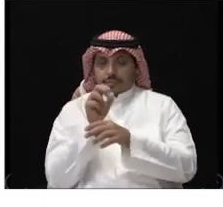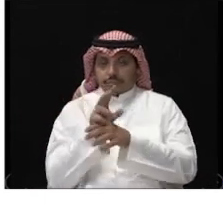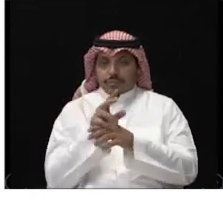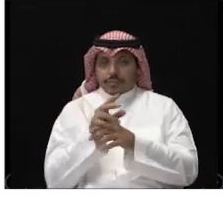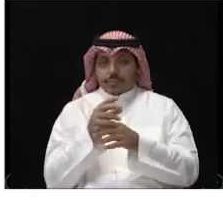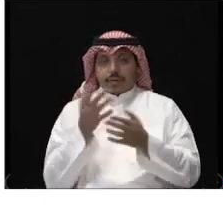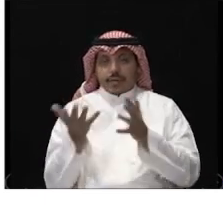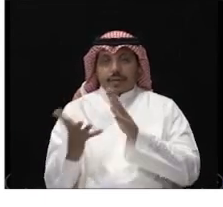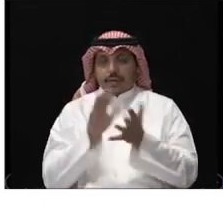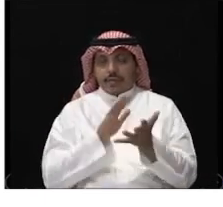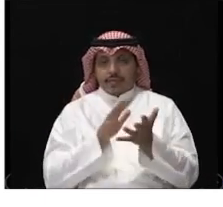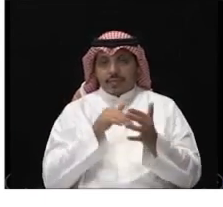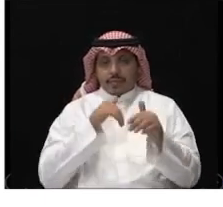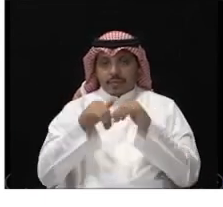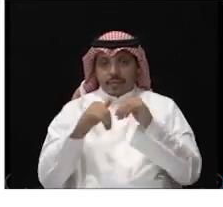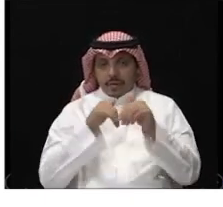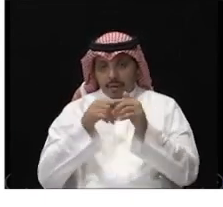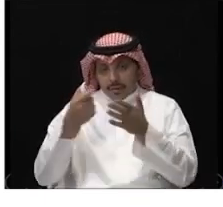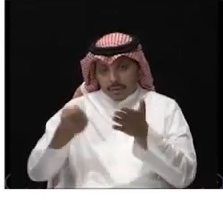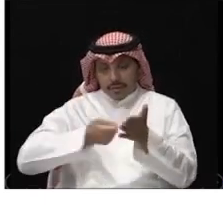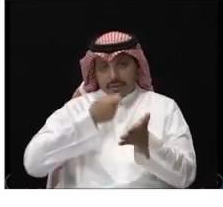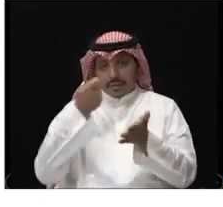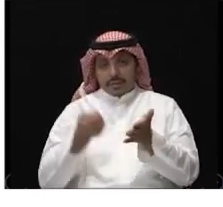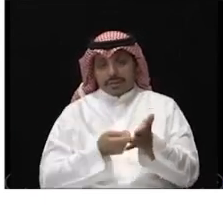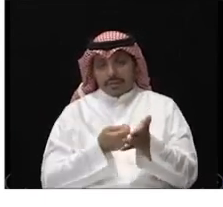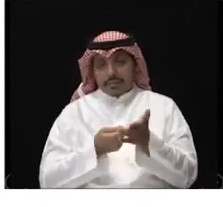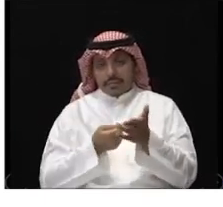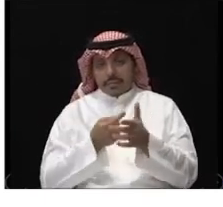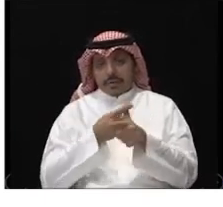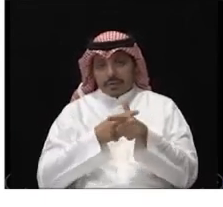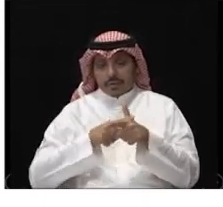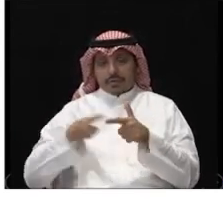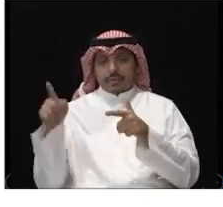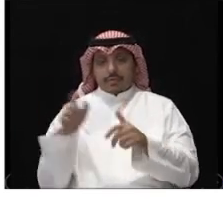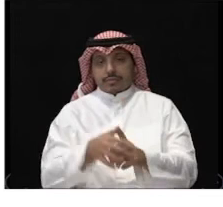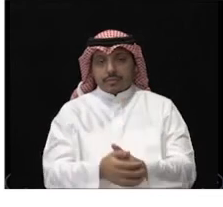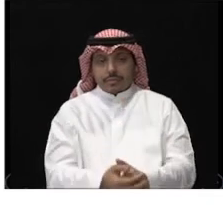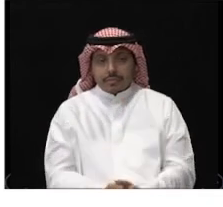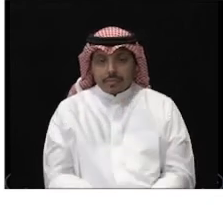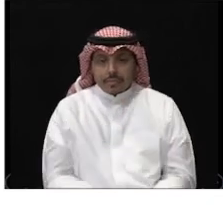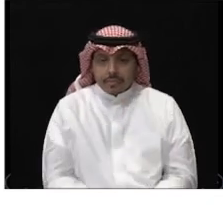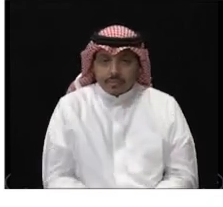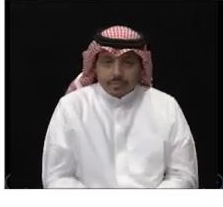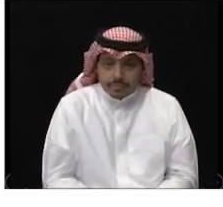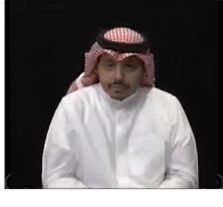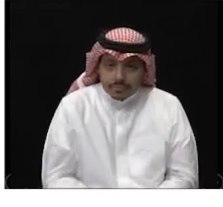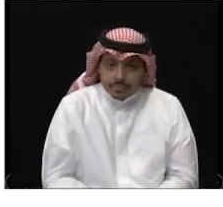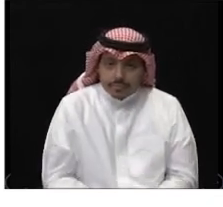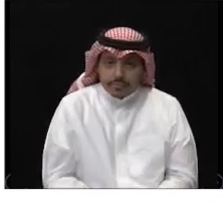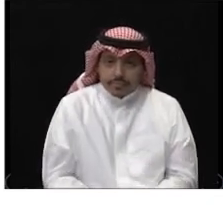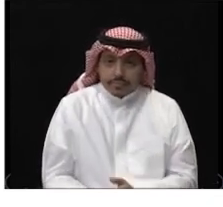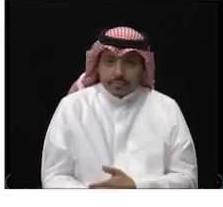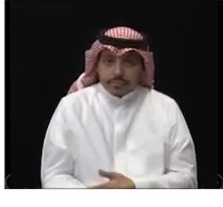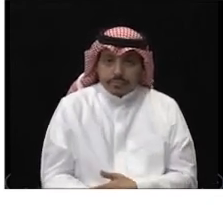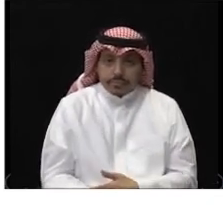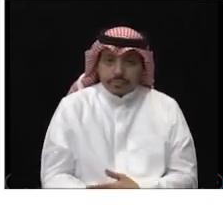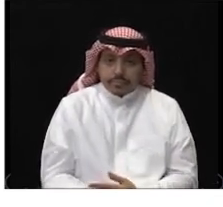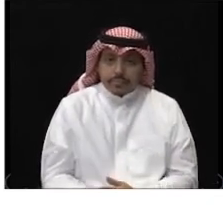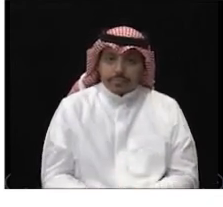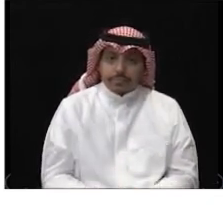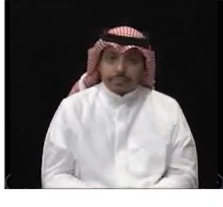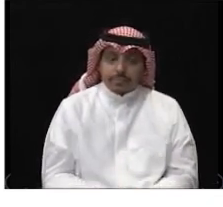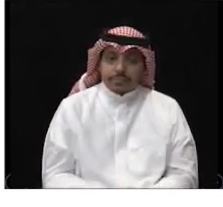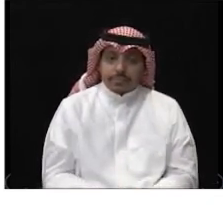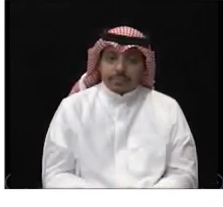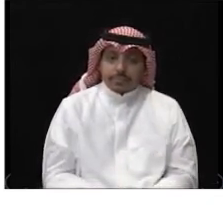هذا اليوم، الياء، الياء يكتب على السطر ثم ينزل إلى الخط الوهمي، وفي أول الكلمة